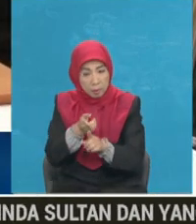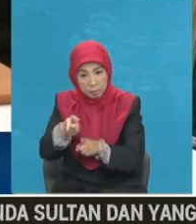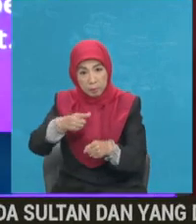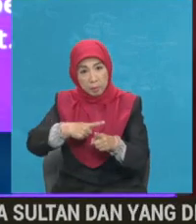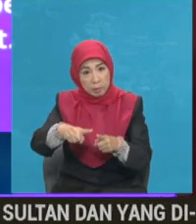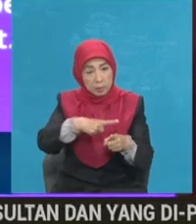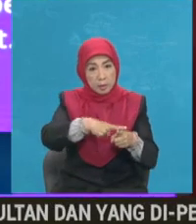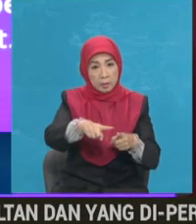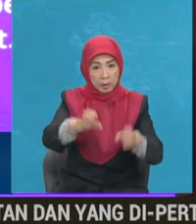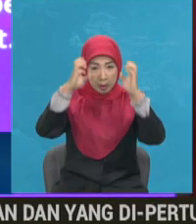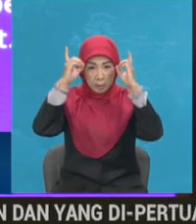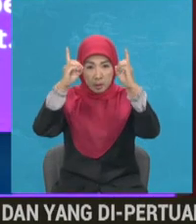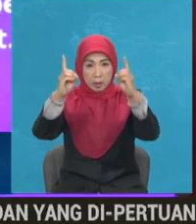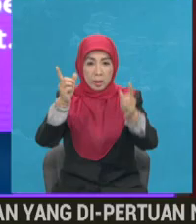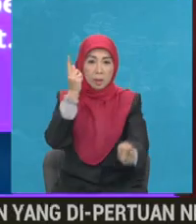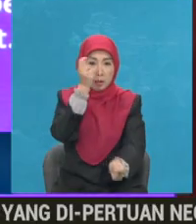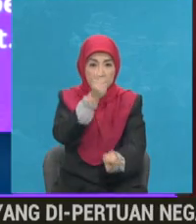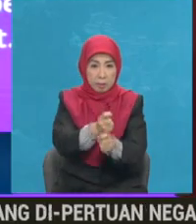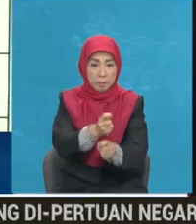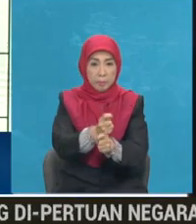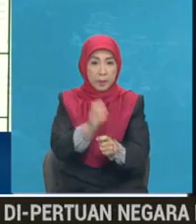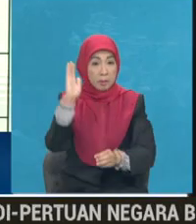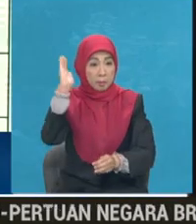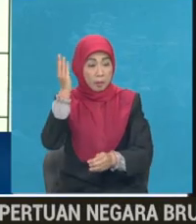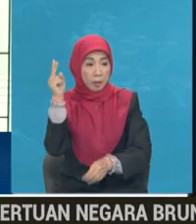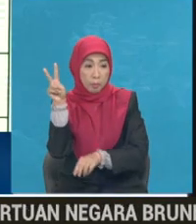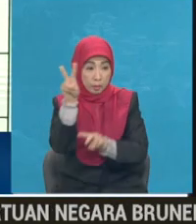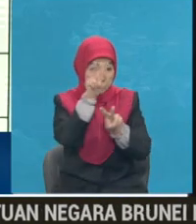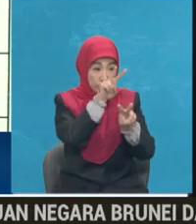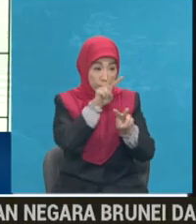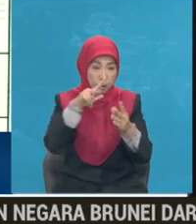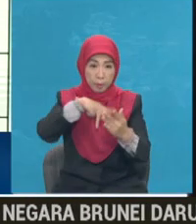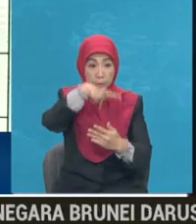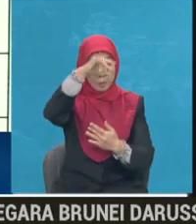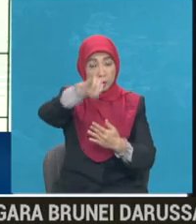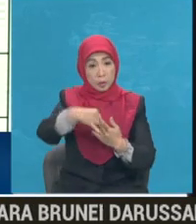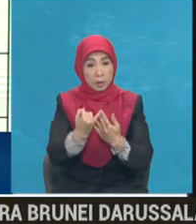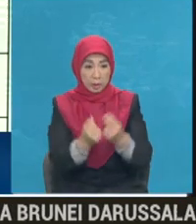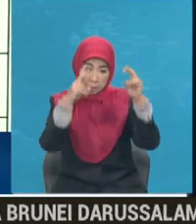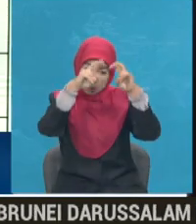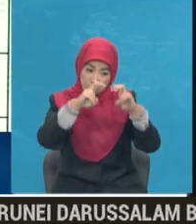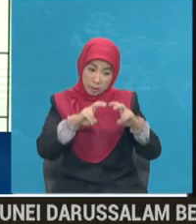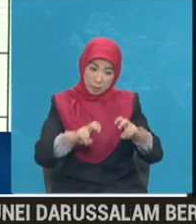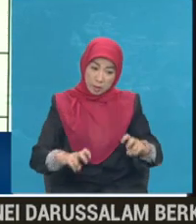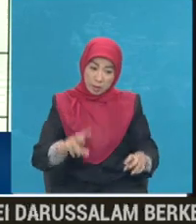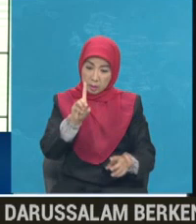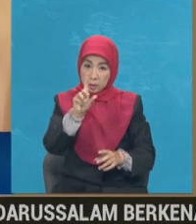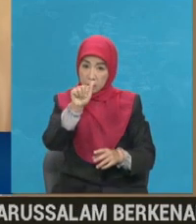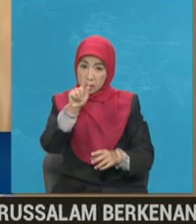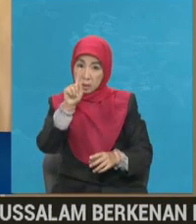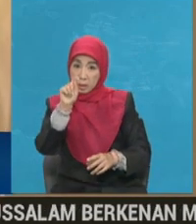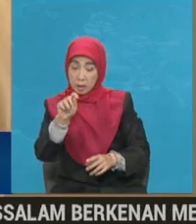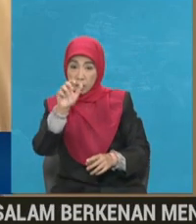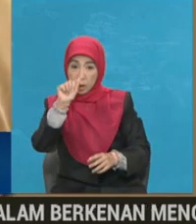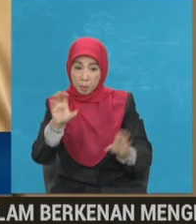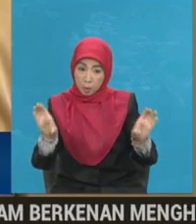mengukur sistem pendidikan yang lebih tepat seminar juga menyaksikan beberapa projek penyelidikan yang menggunakan data penilaian dalam